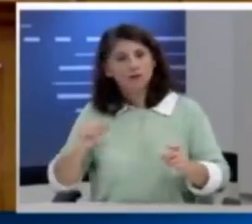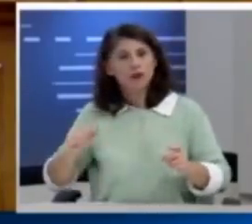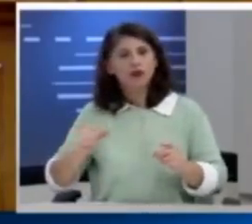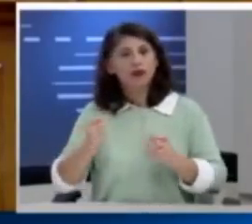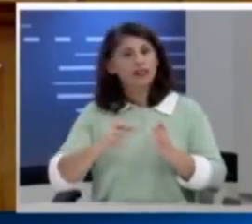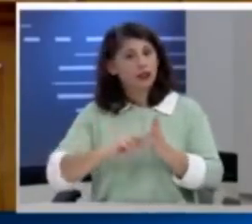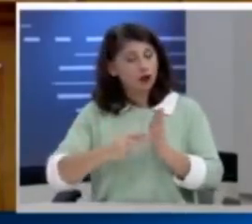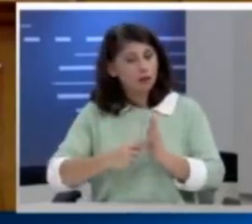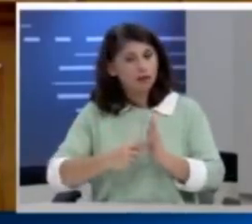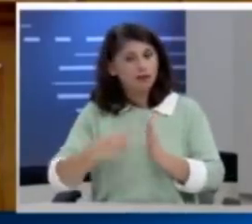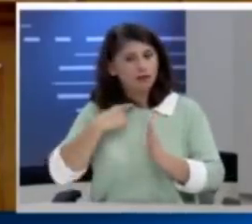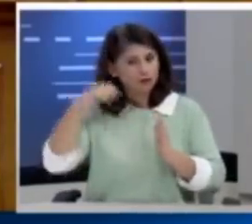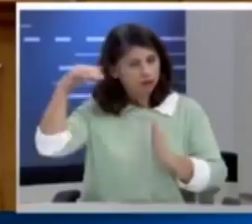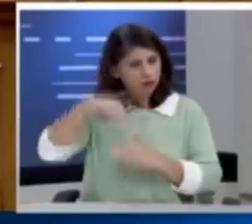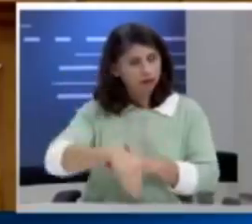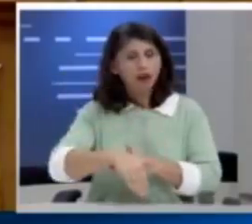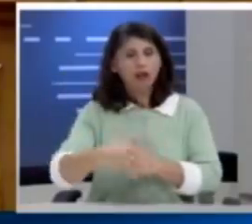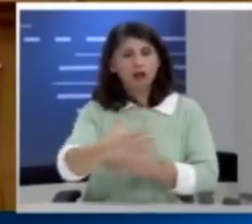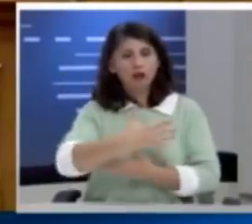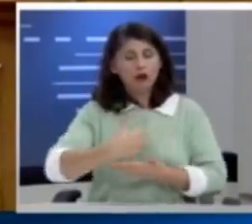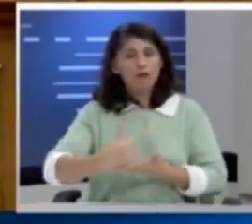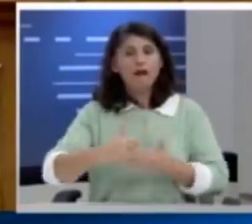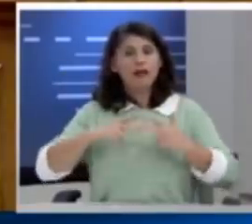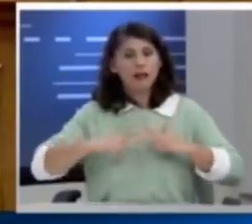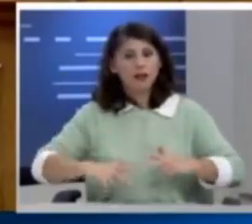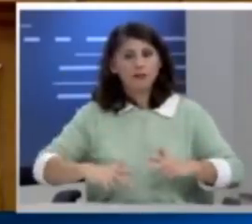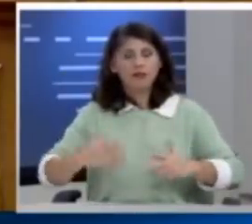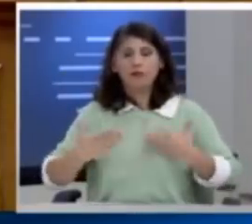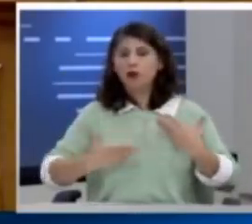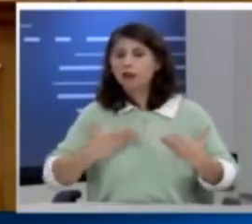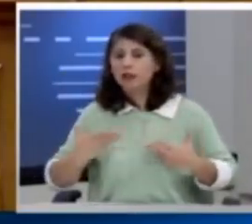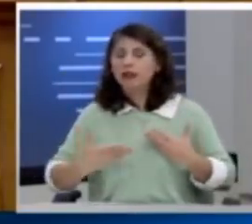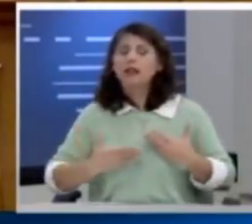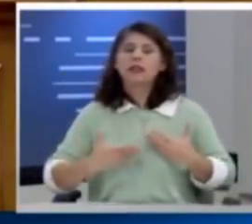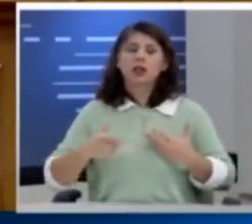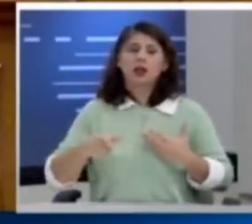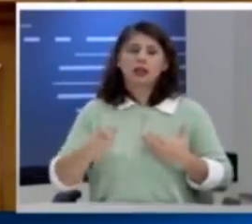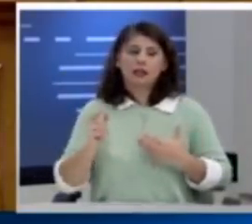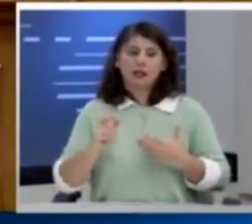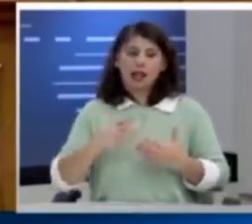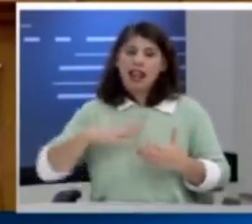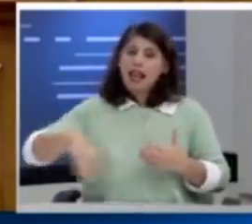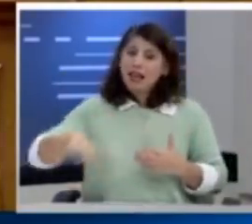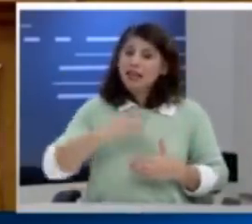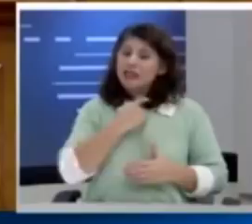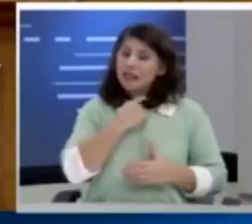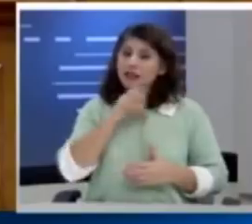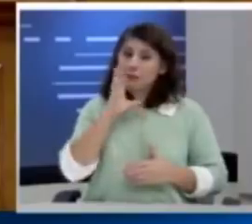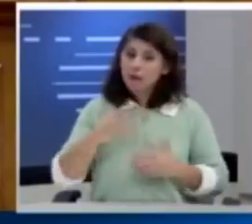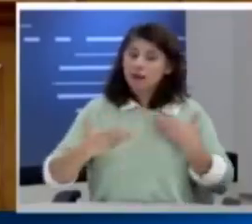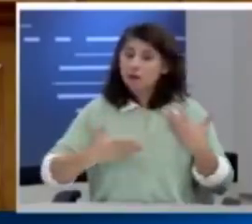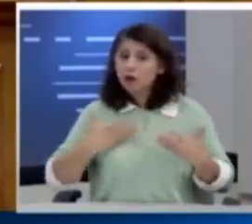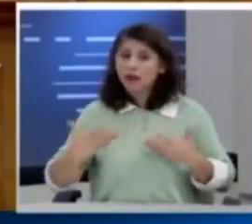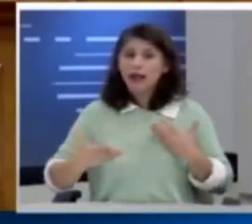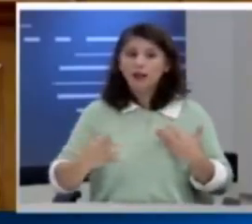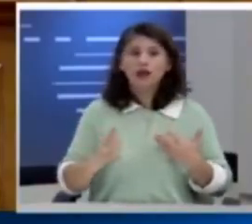οικονομικές απώλειες, το εισόδημά τους, να ικανοποιηθούν οι σύγχρονες λαϊκές ανάγκες. Πραγματικά σύγχρονο